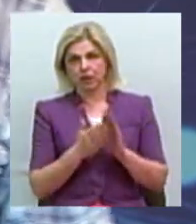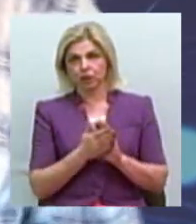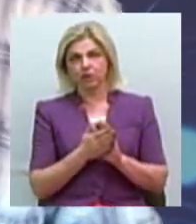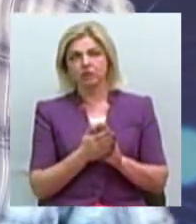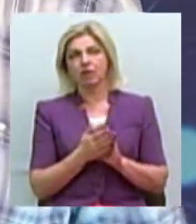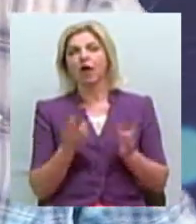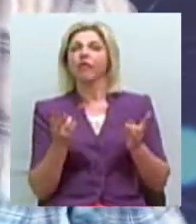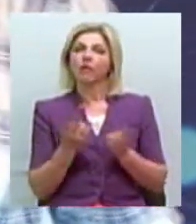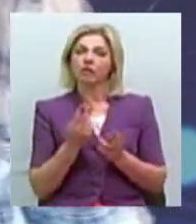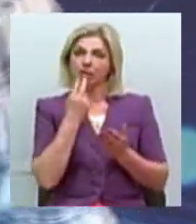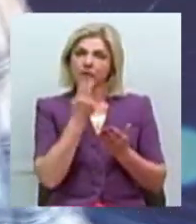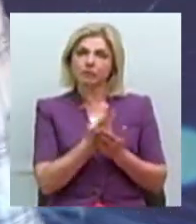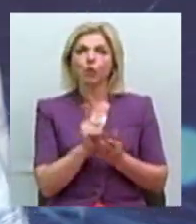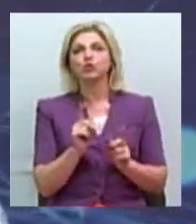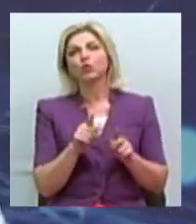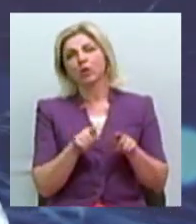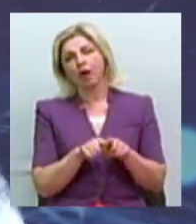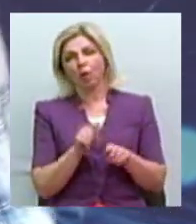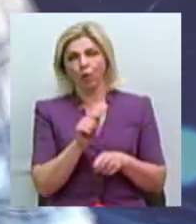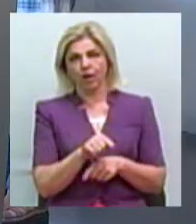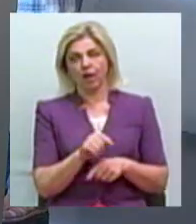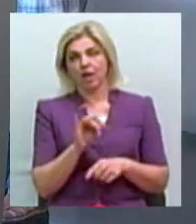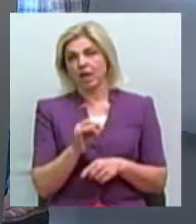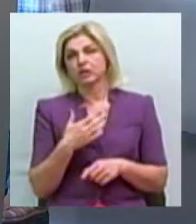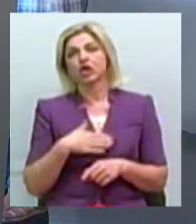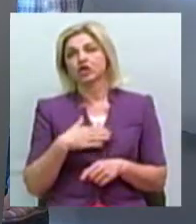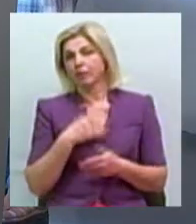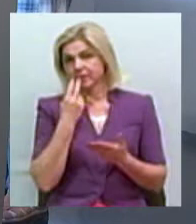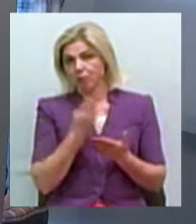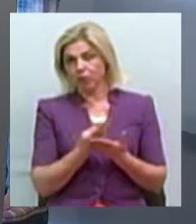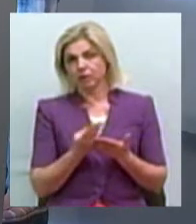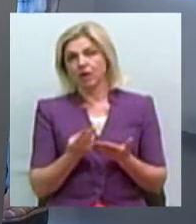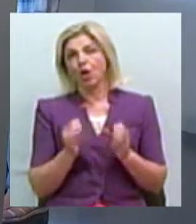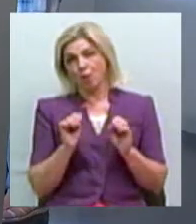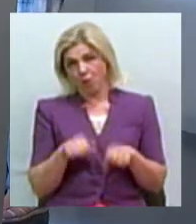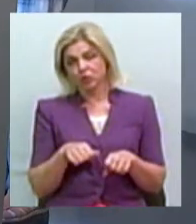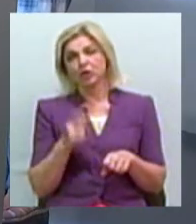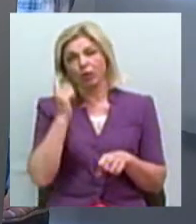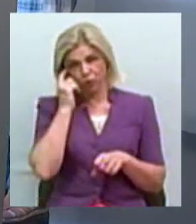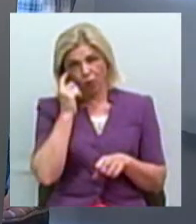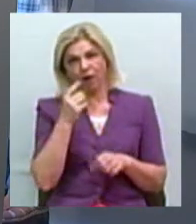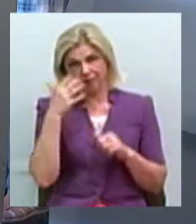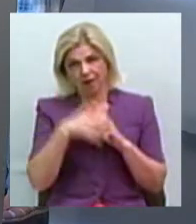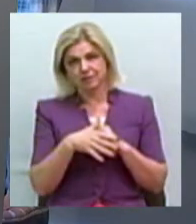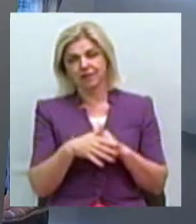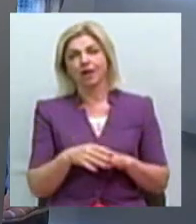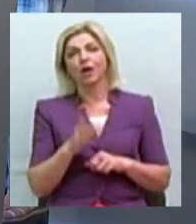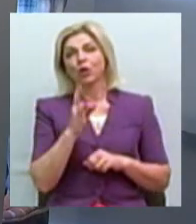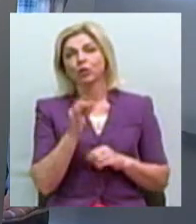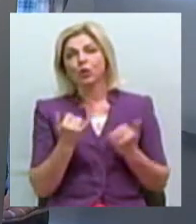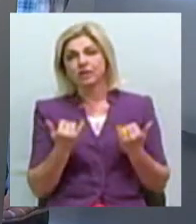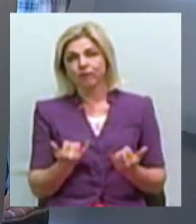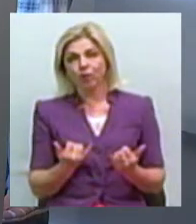надо посмотреть, что там такое. Вот. Ну, для чего смотрят, в общем-то, можно догадаться. Но